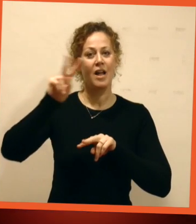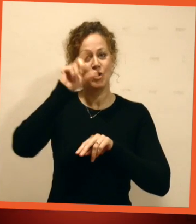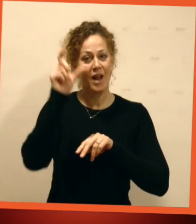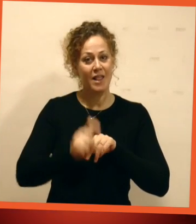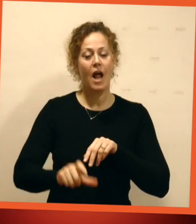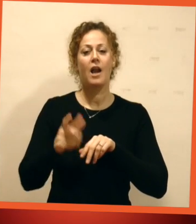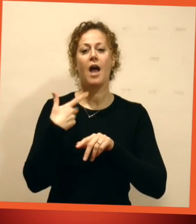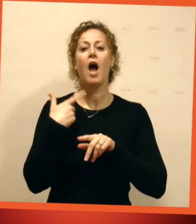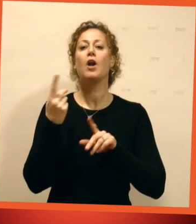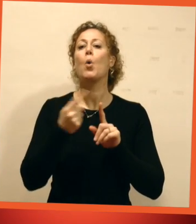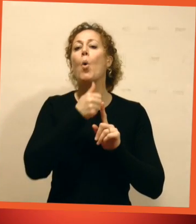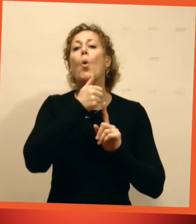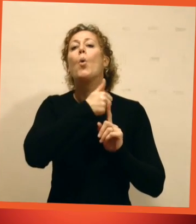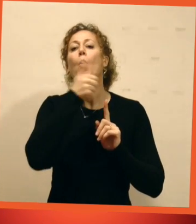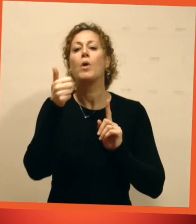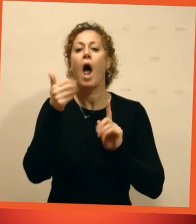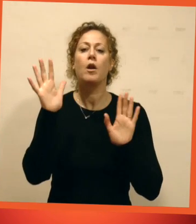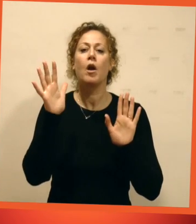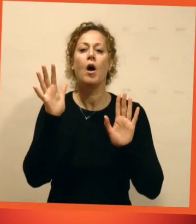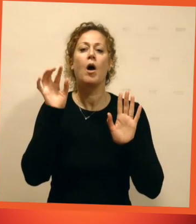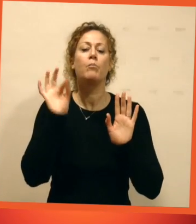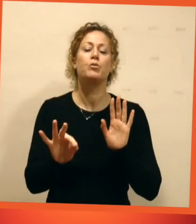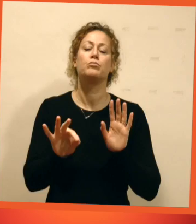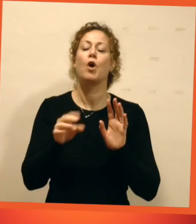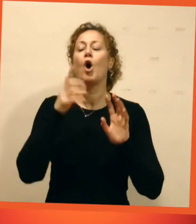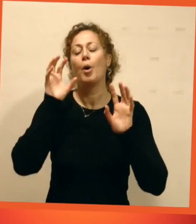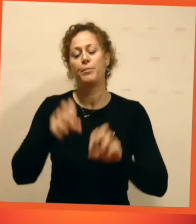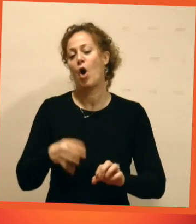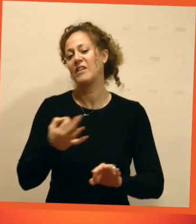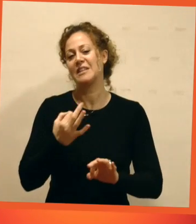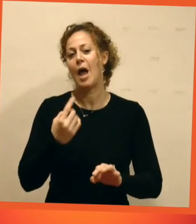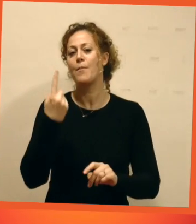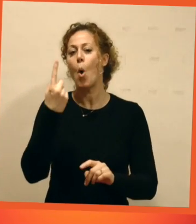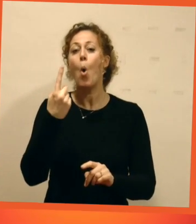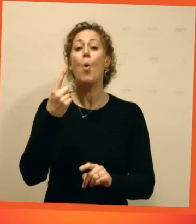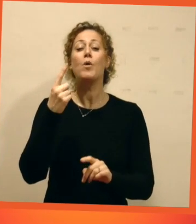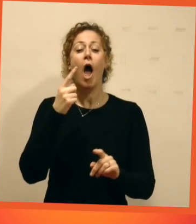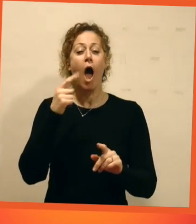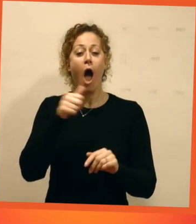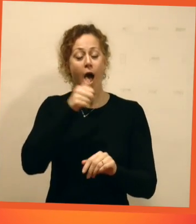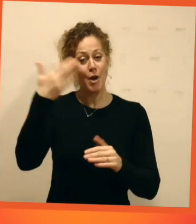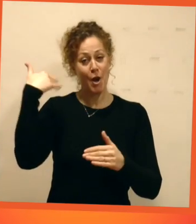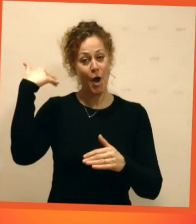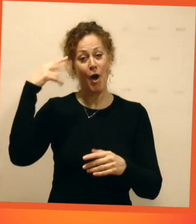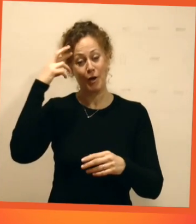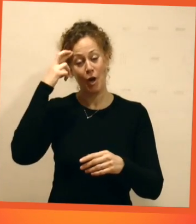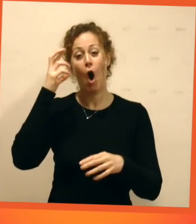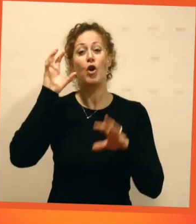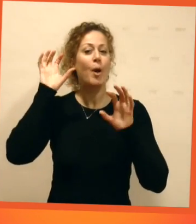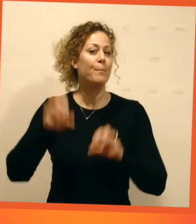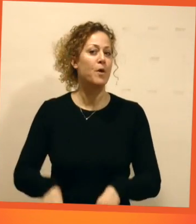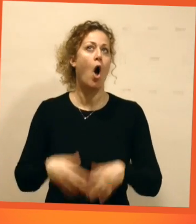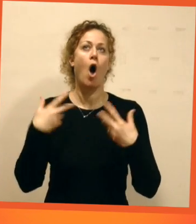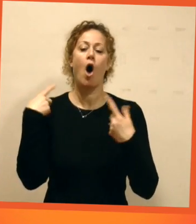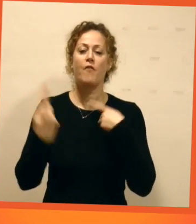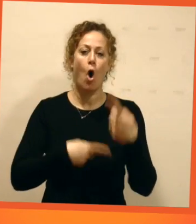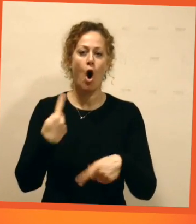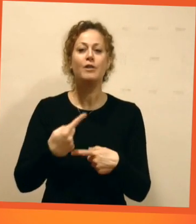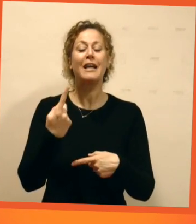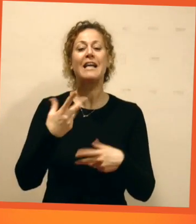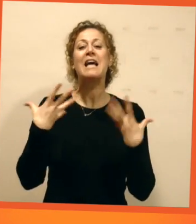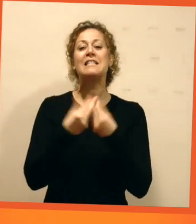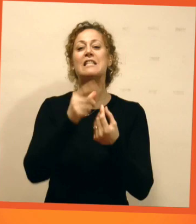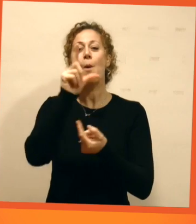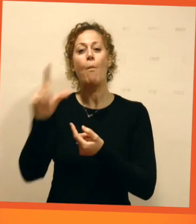un anno che piove sempre, però un anno che pioveva ci siamo trovati a giocare, a fare dei giochi insieme ai ragazzi della Puglia,